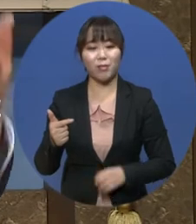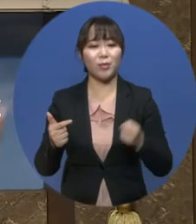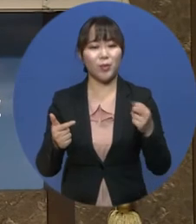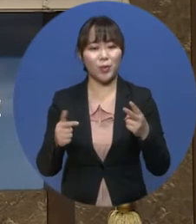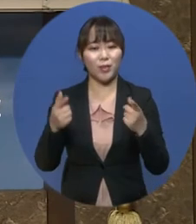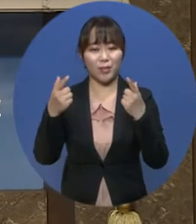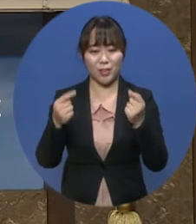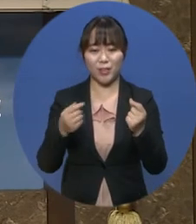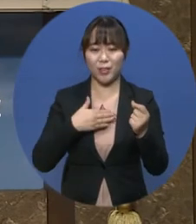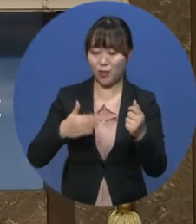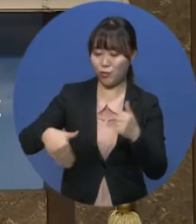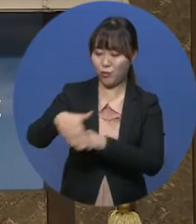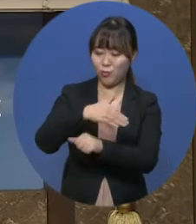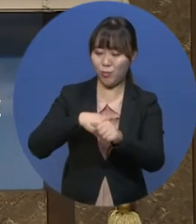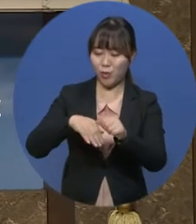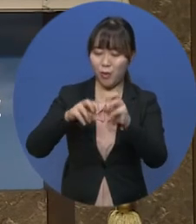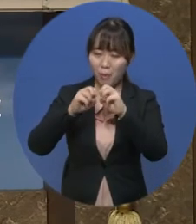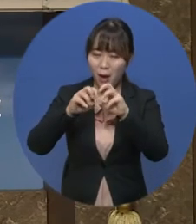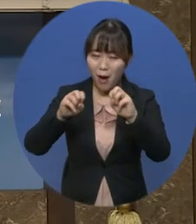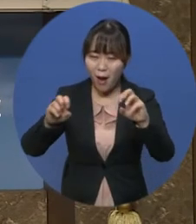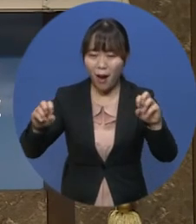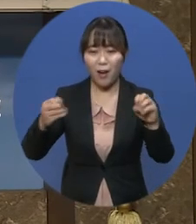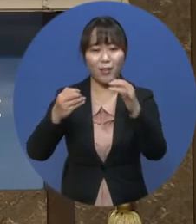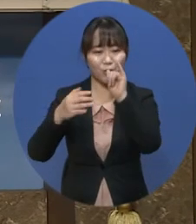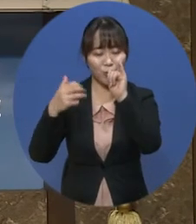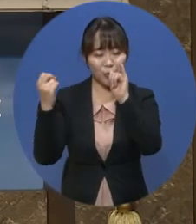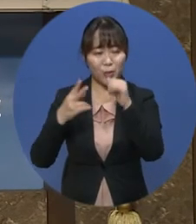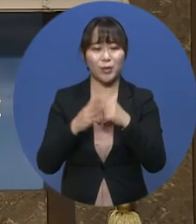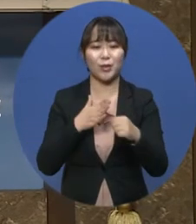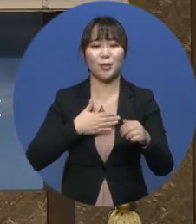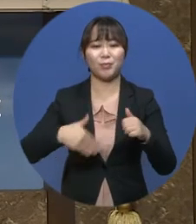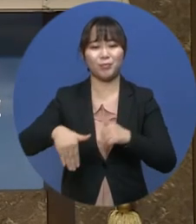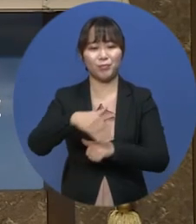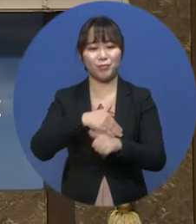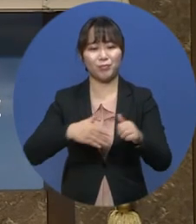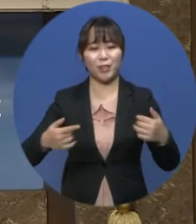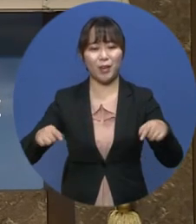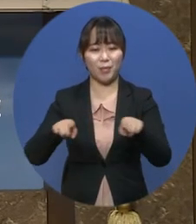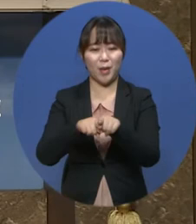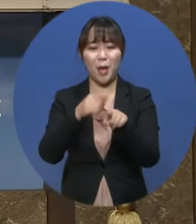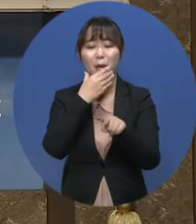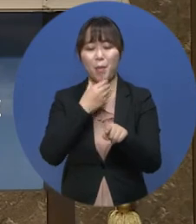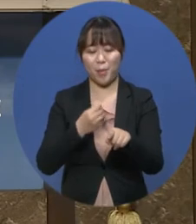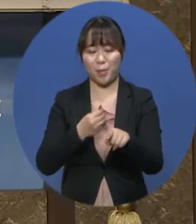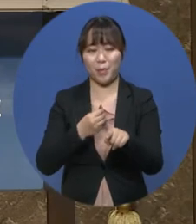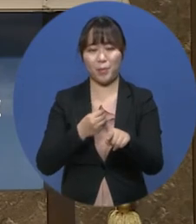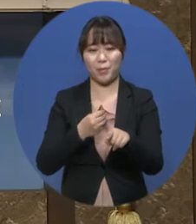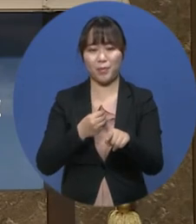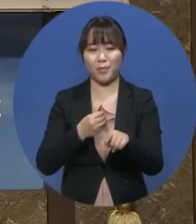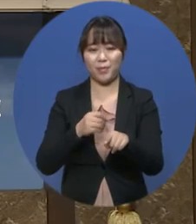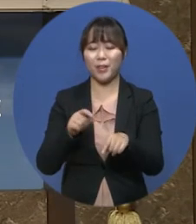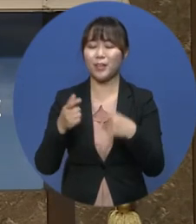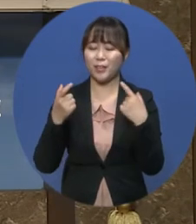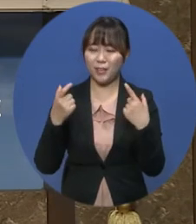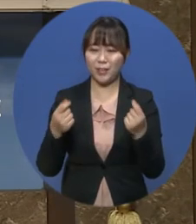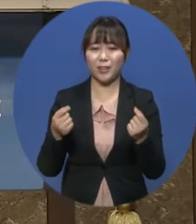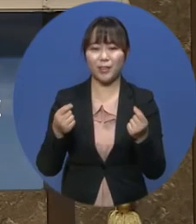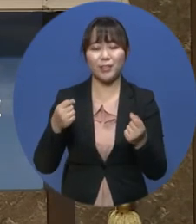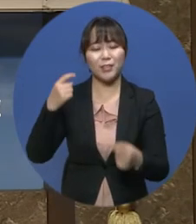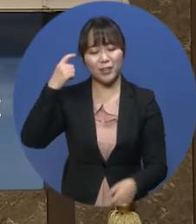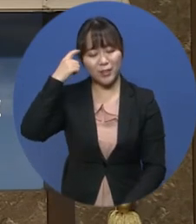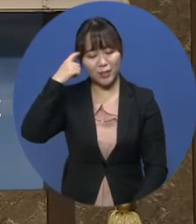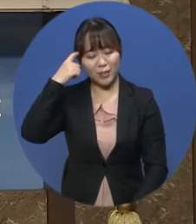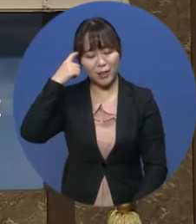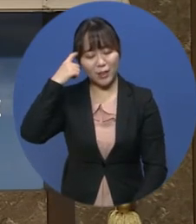이렇게 주의로 퍼져나갈 수 있고 예 같이 내 주위가 같이 행복하 에 진다 라는